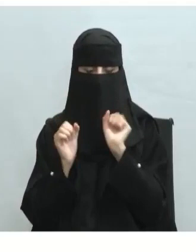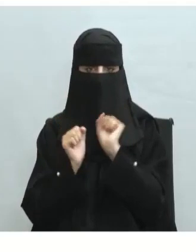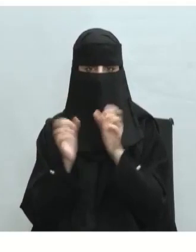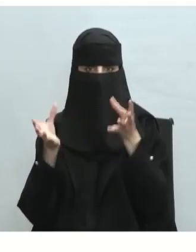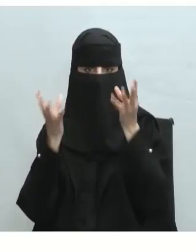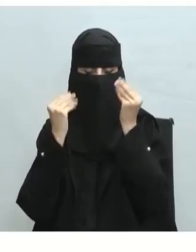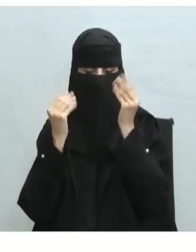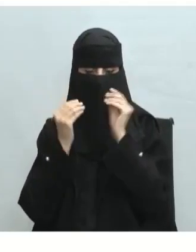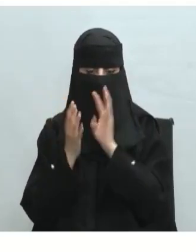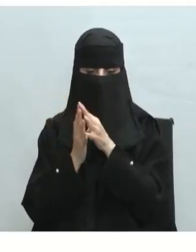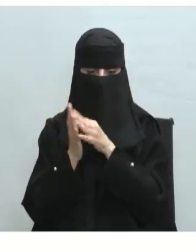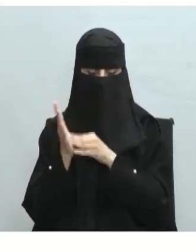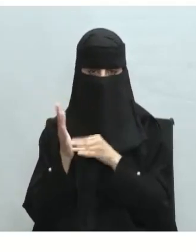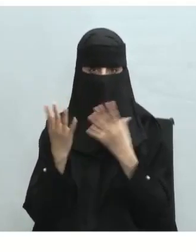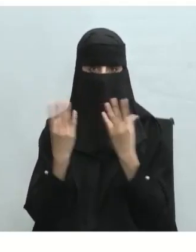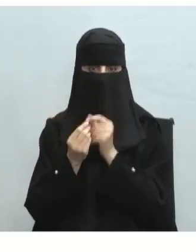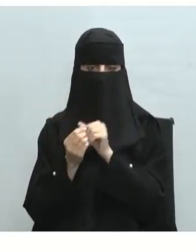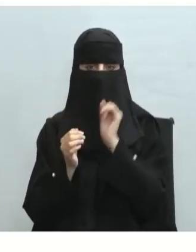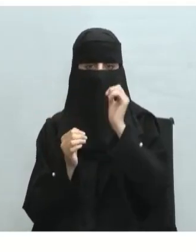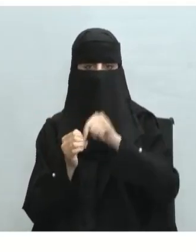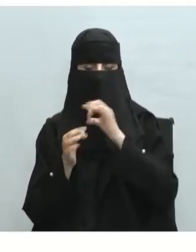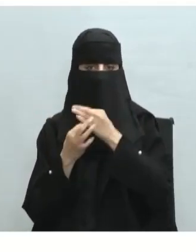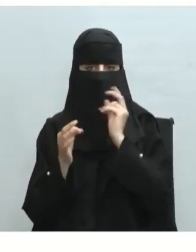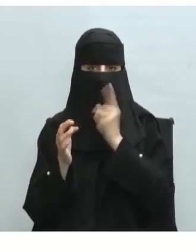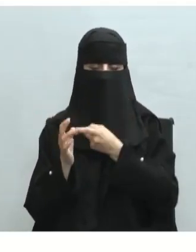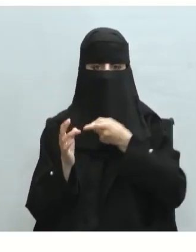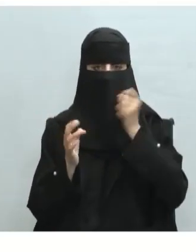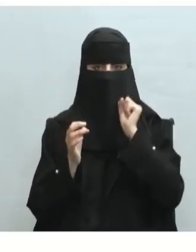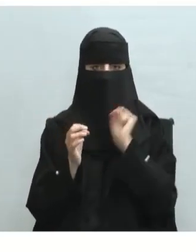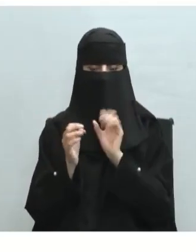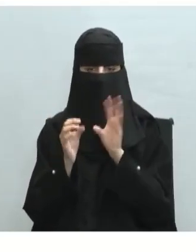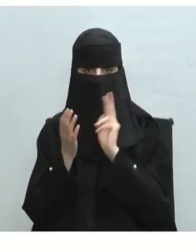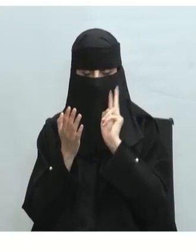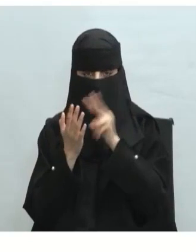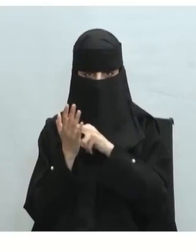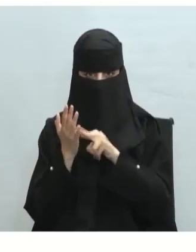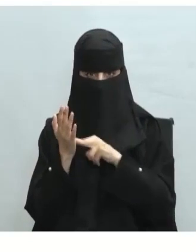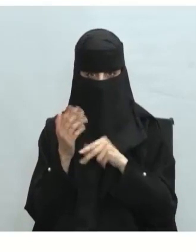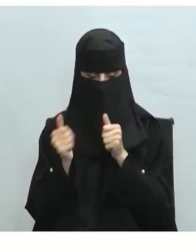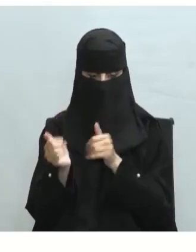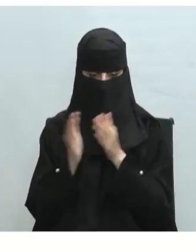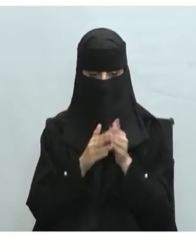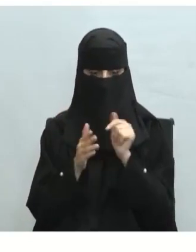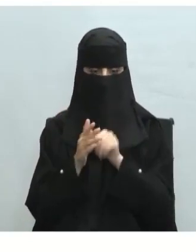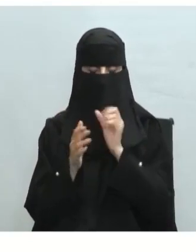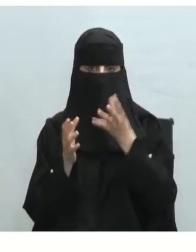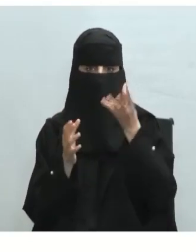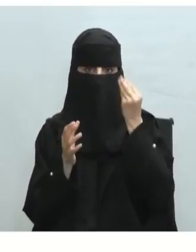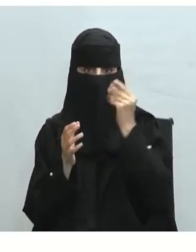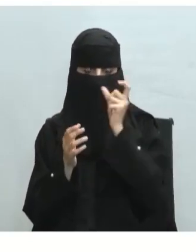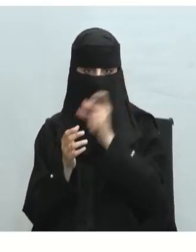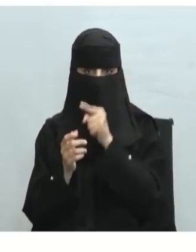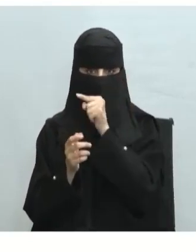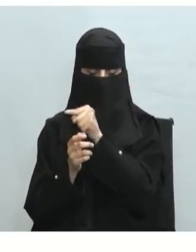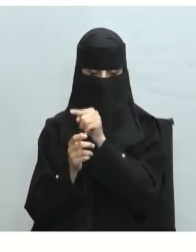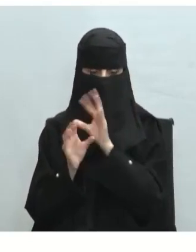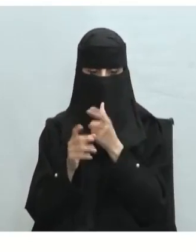ومعلومات النص هنا يتكون مفهوم النص المقروء وتعني معلومات القارئ المعلومات التي اللازمه لفهم